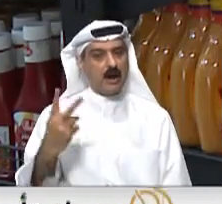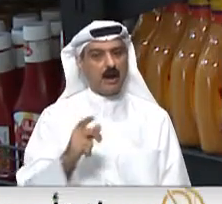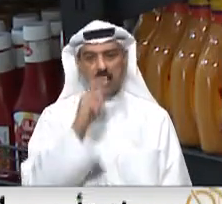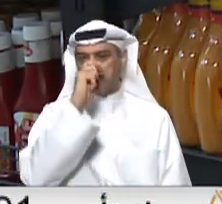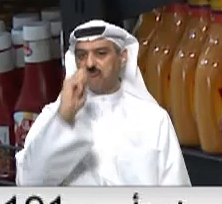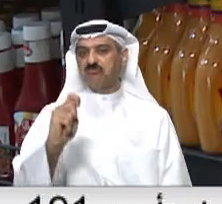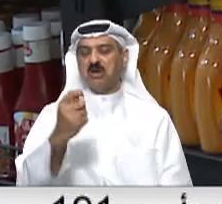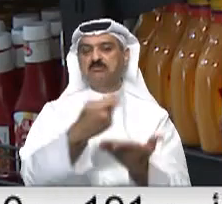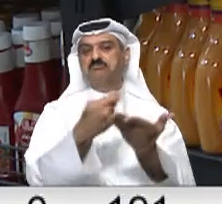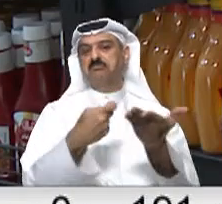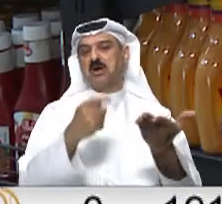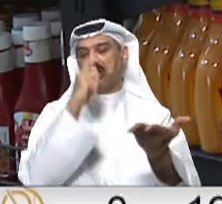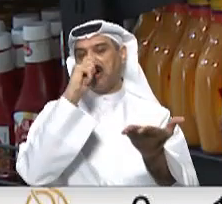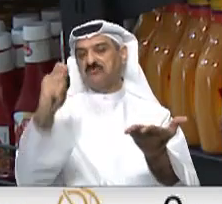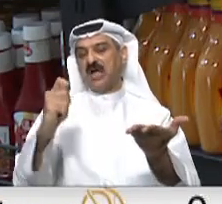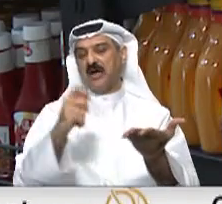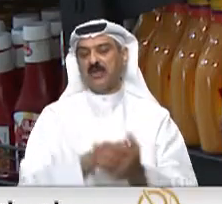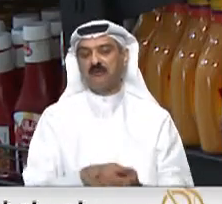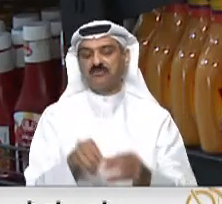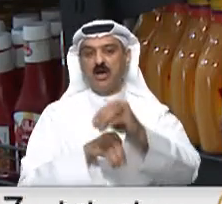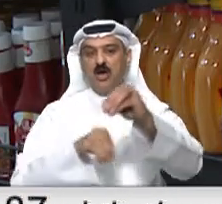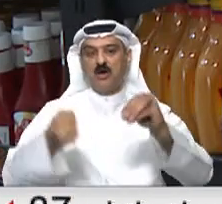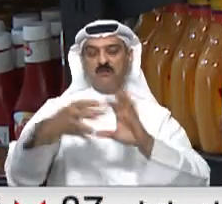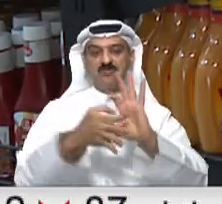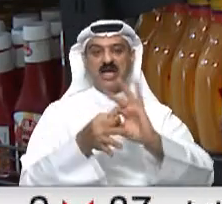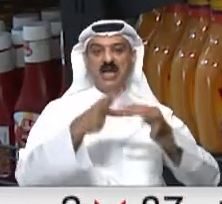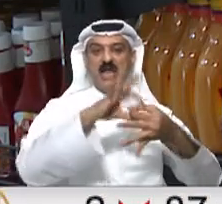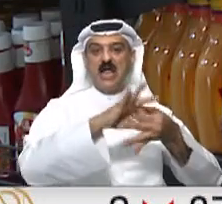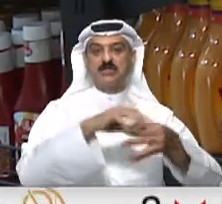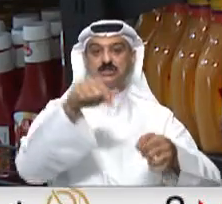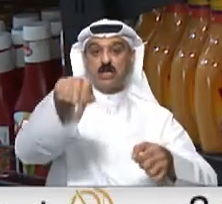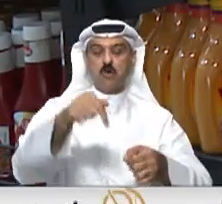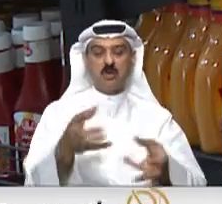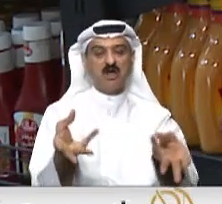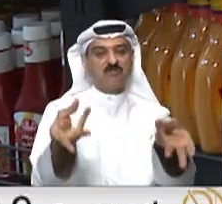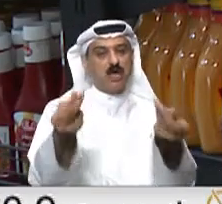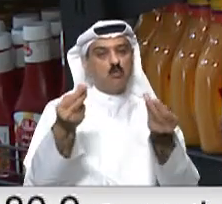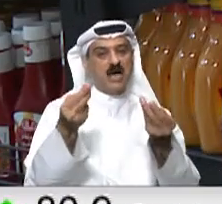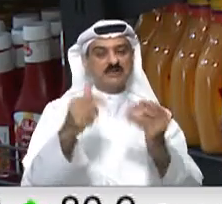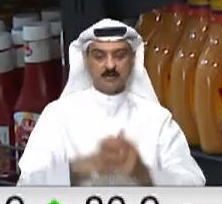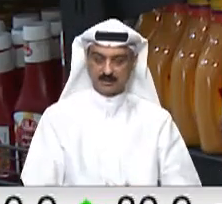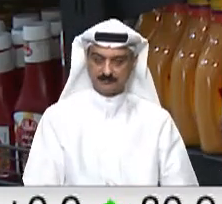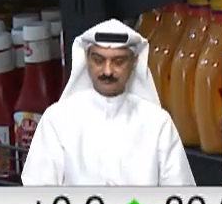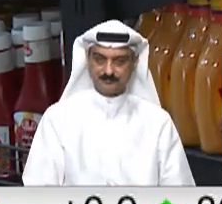محضر ضبط وتحويل الجمعية او المؤسسة للنيابة التجارية.